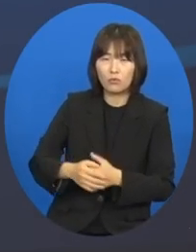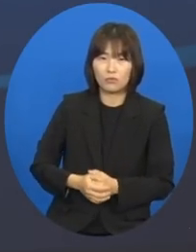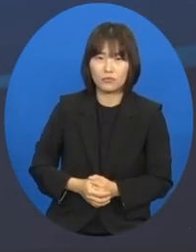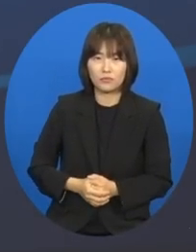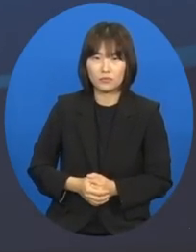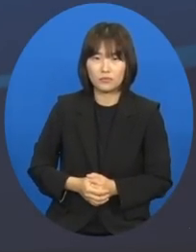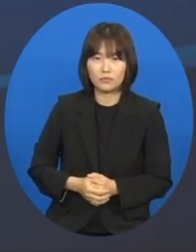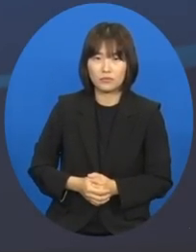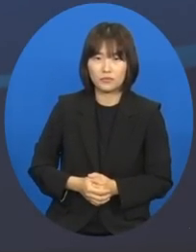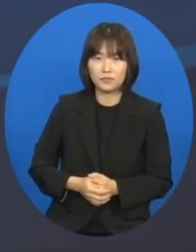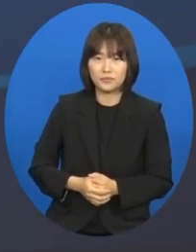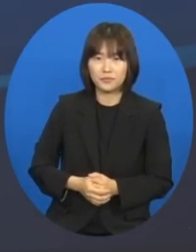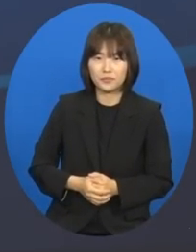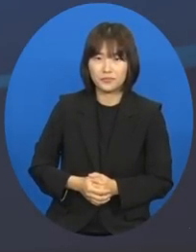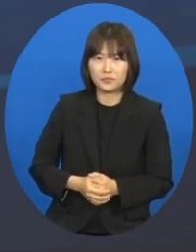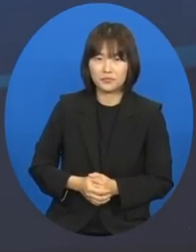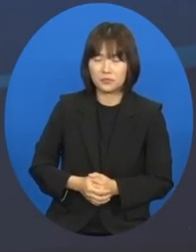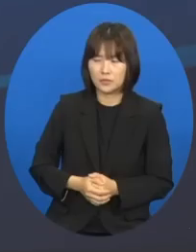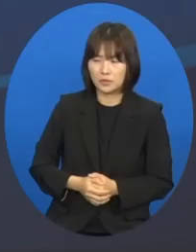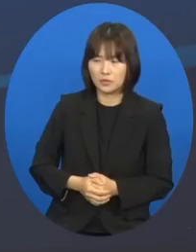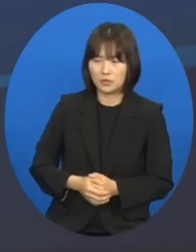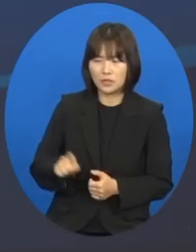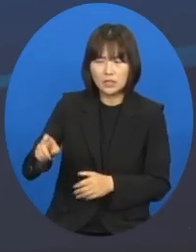1학년이었던 거 같은데 내려놔